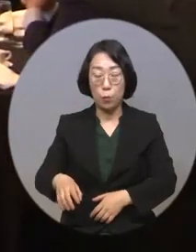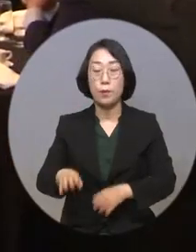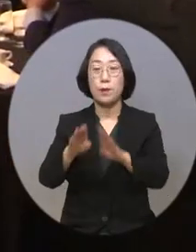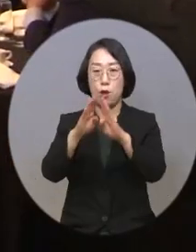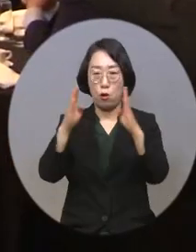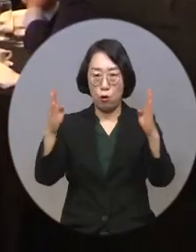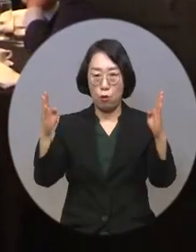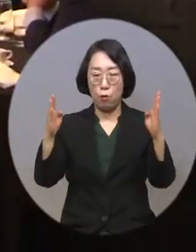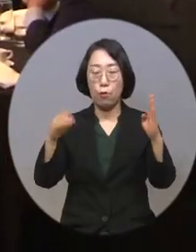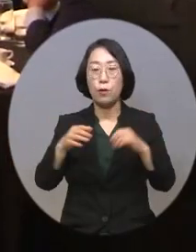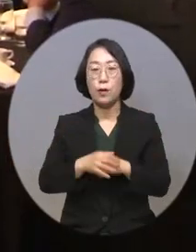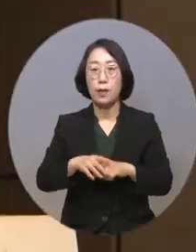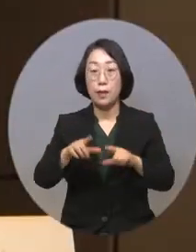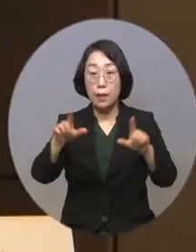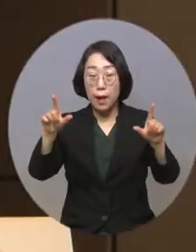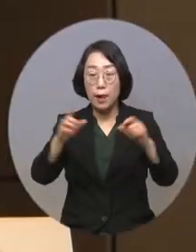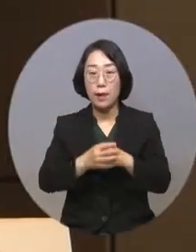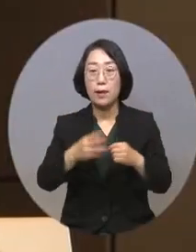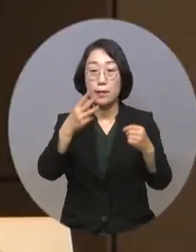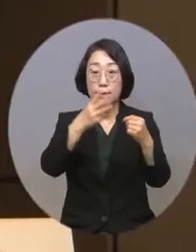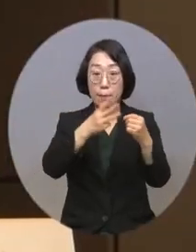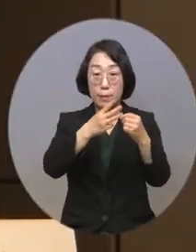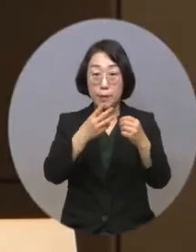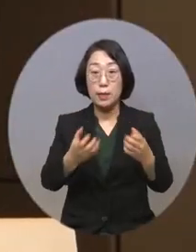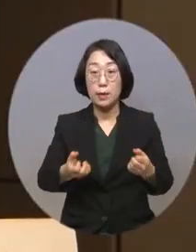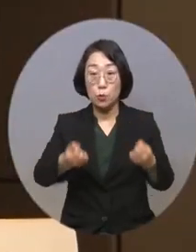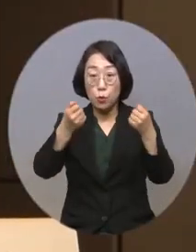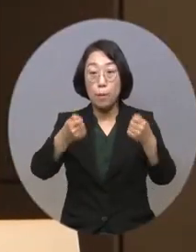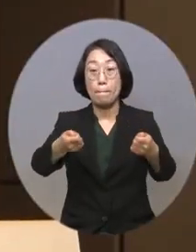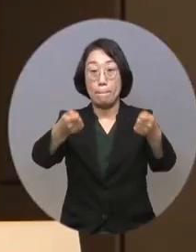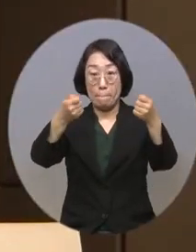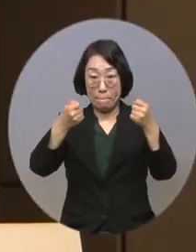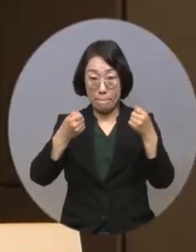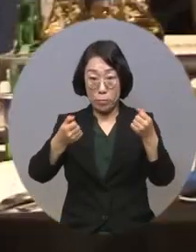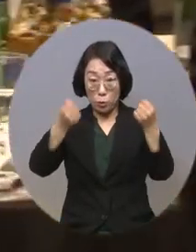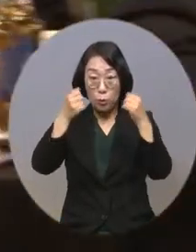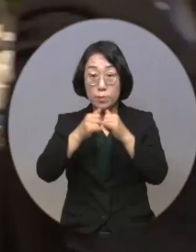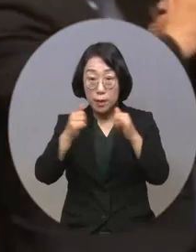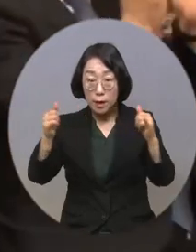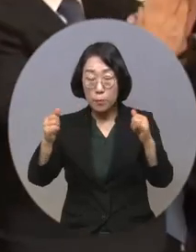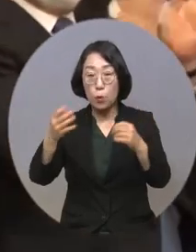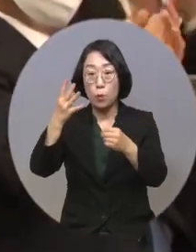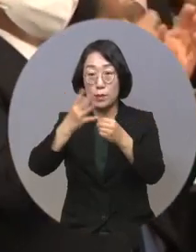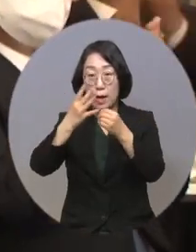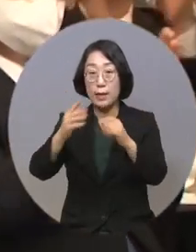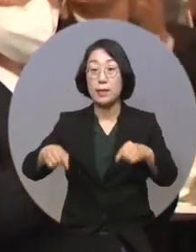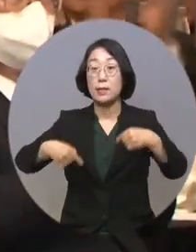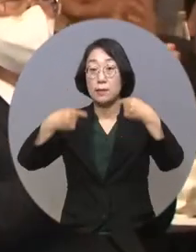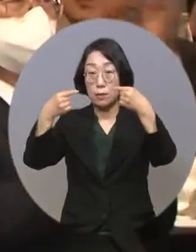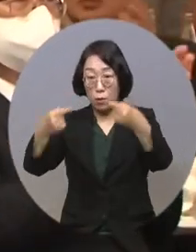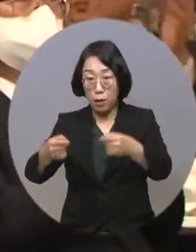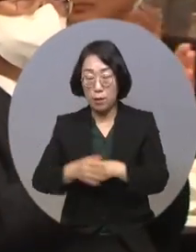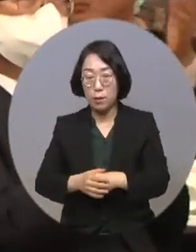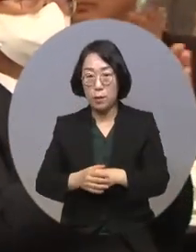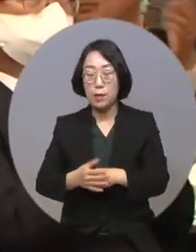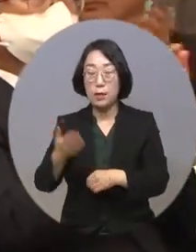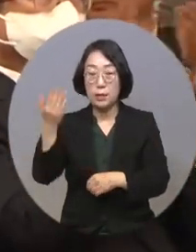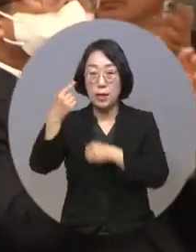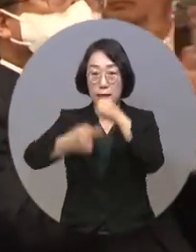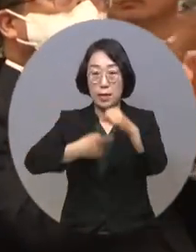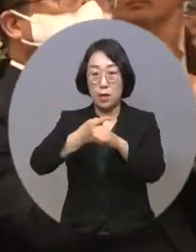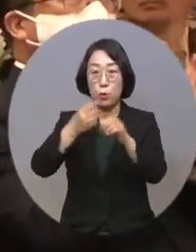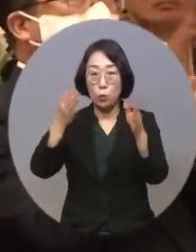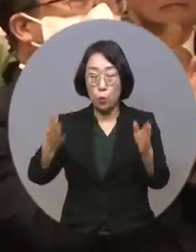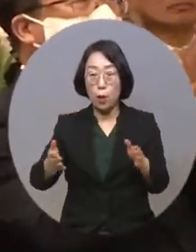이날 행사에서는 큐에 대학 3기 수강생 과 사기 입학생 들을 비롯된 지난 한해동안 휴의 대학을 빚는 여러 주요